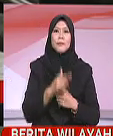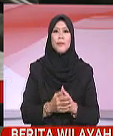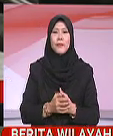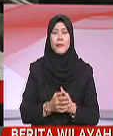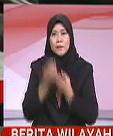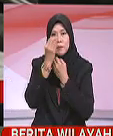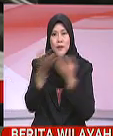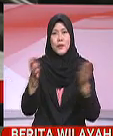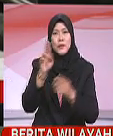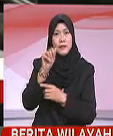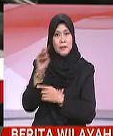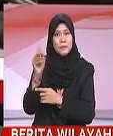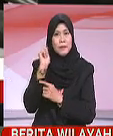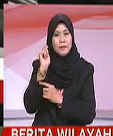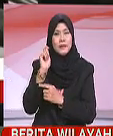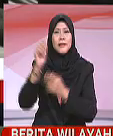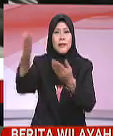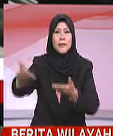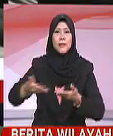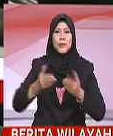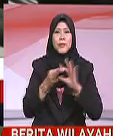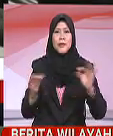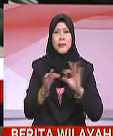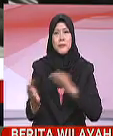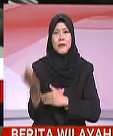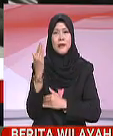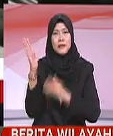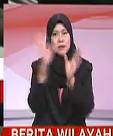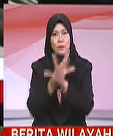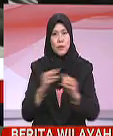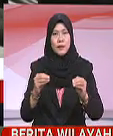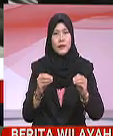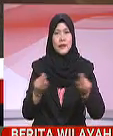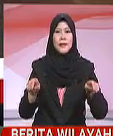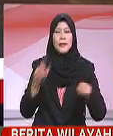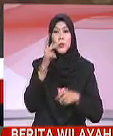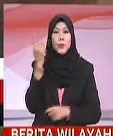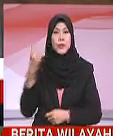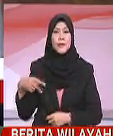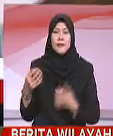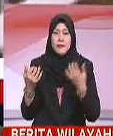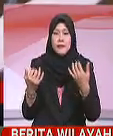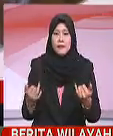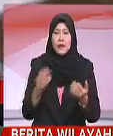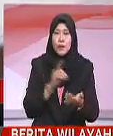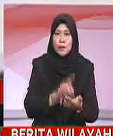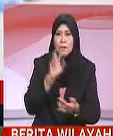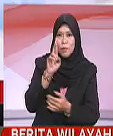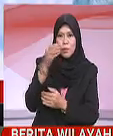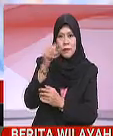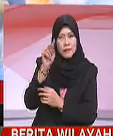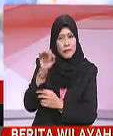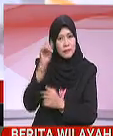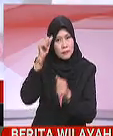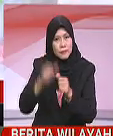ditemui pemberita RTM semasa menjadi tetamu Cerita Pagi Sarawak di Tebingan Kuching. Dr. Rohani juga mengingatkan